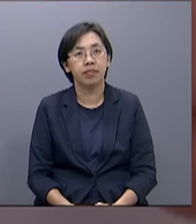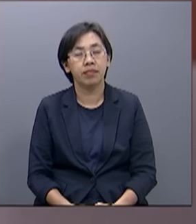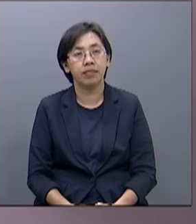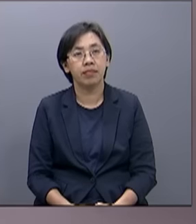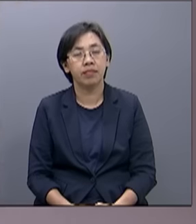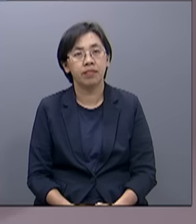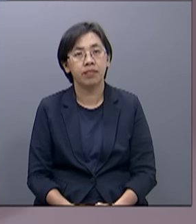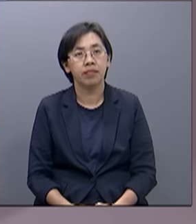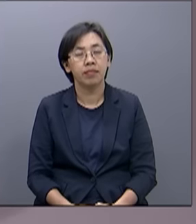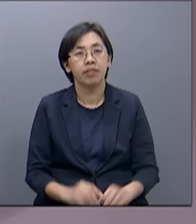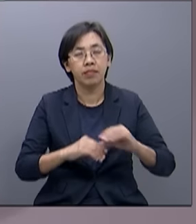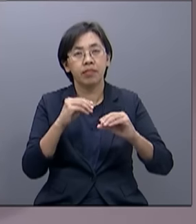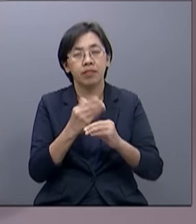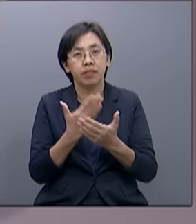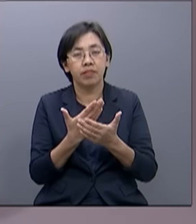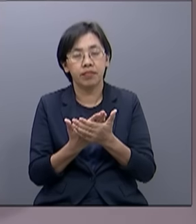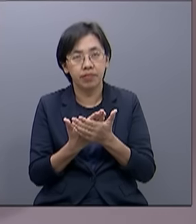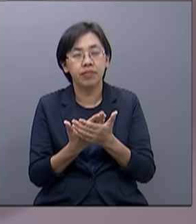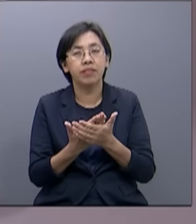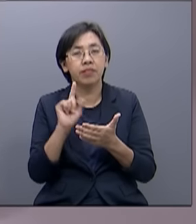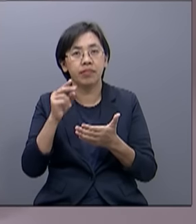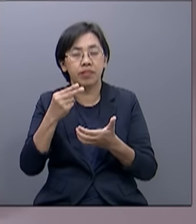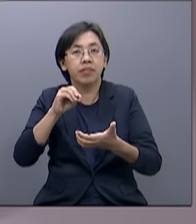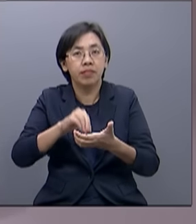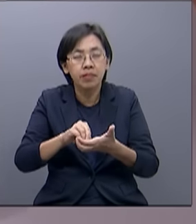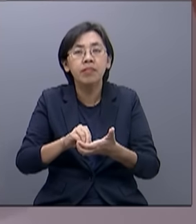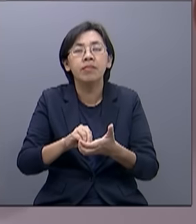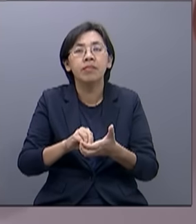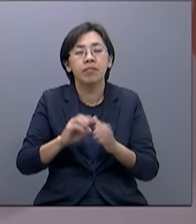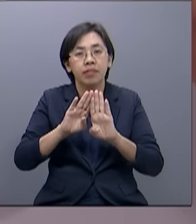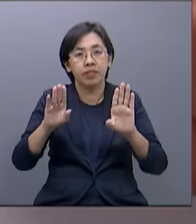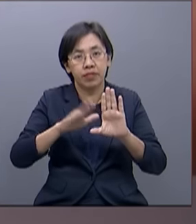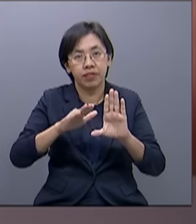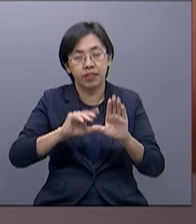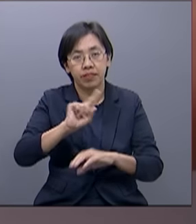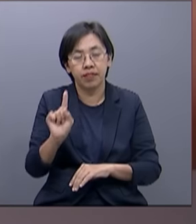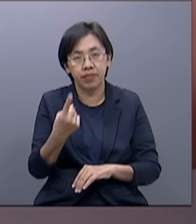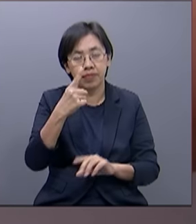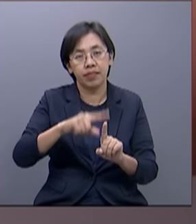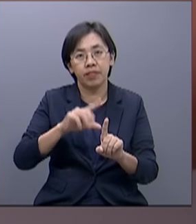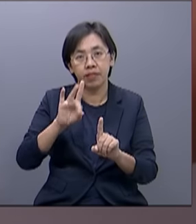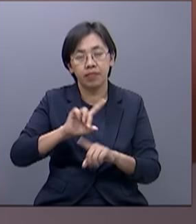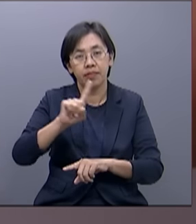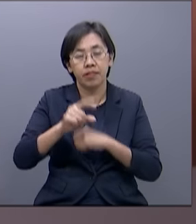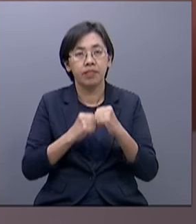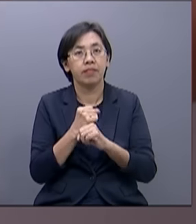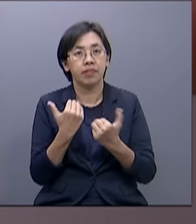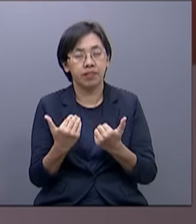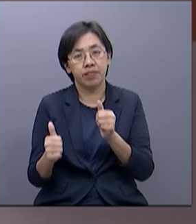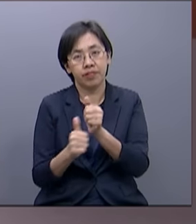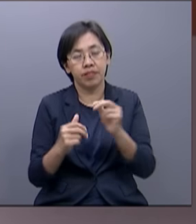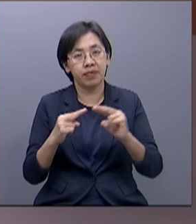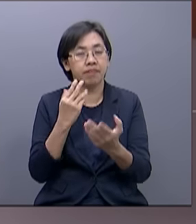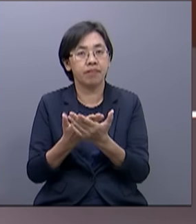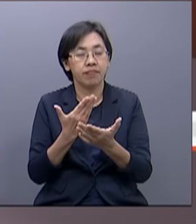โครงการเติมเงิน 10,000บาทผ่านจิอ walletกำลังจะเปิดลงทะเบียนวันแรกในวันที่ 1สิงหาคมนี้นะคะรัฐมนตรีชื่อว่าการกระทรวง